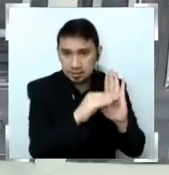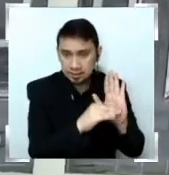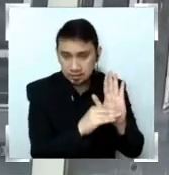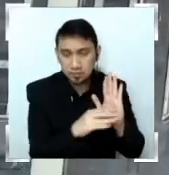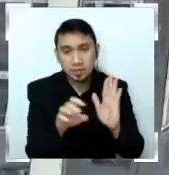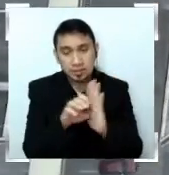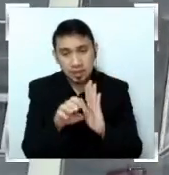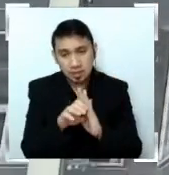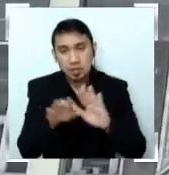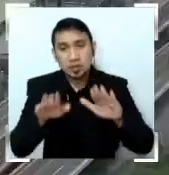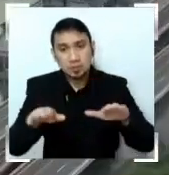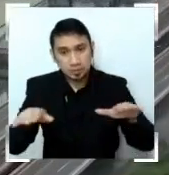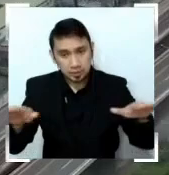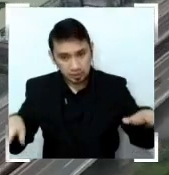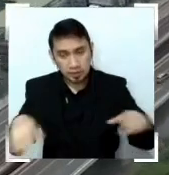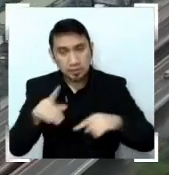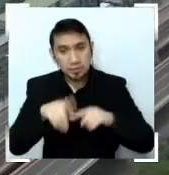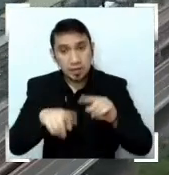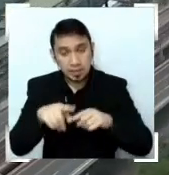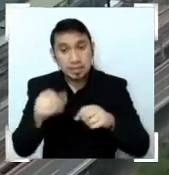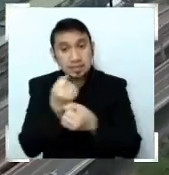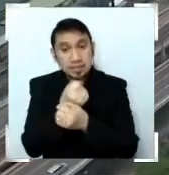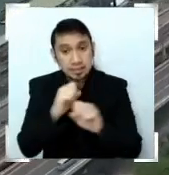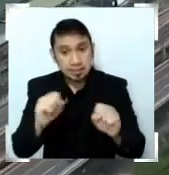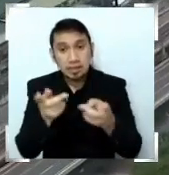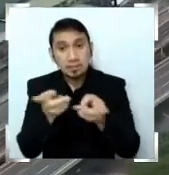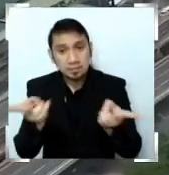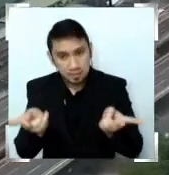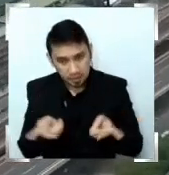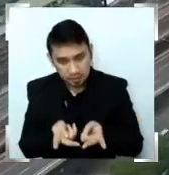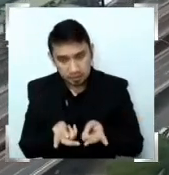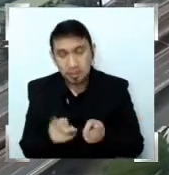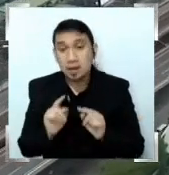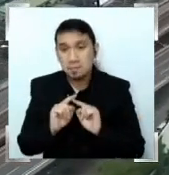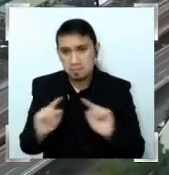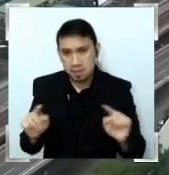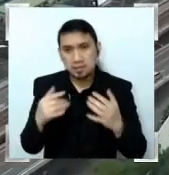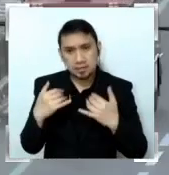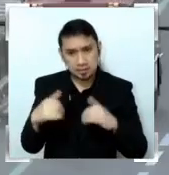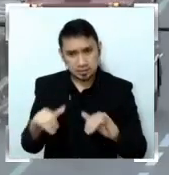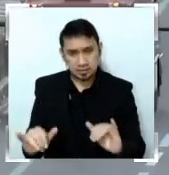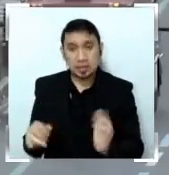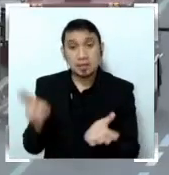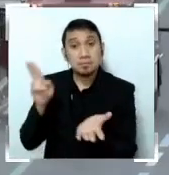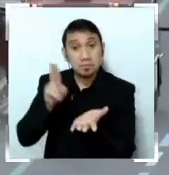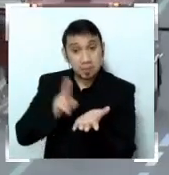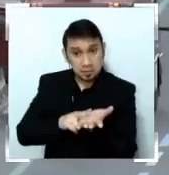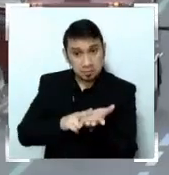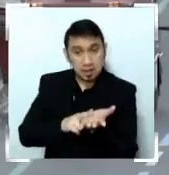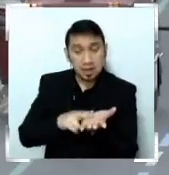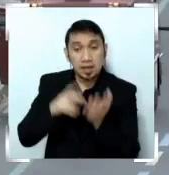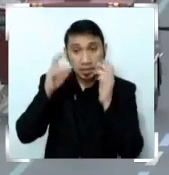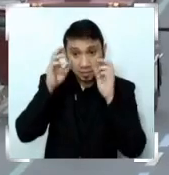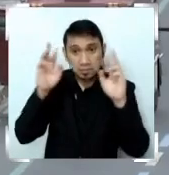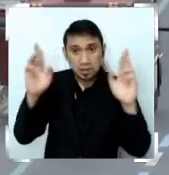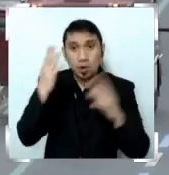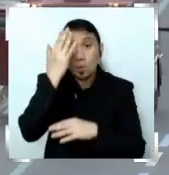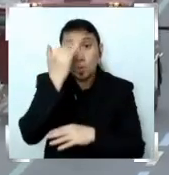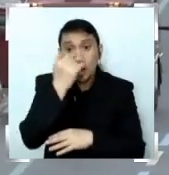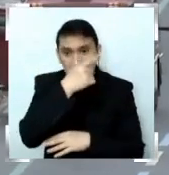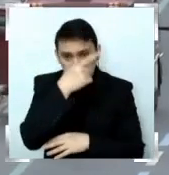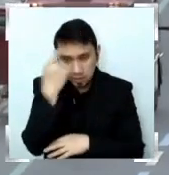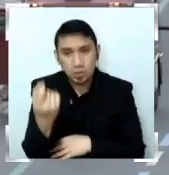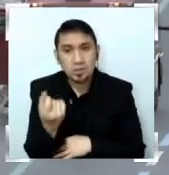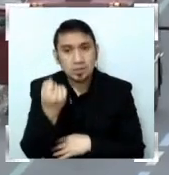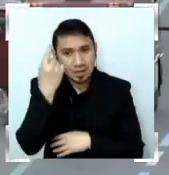safe zones at iba pa. Gayunman, pipirma pa rin daw siya sa MMC resolution dahil nauunawaan niya ang perspektibo ng